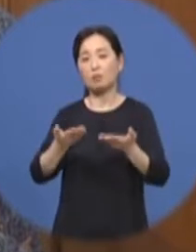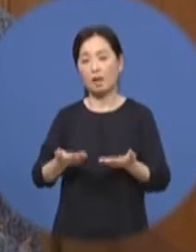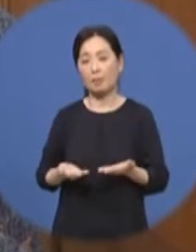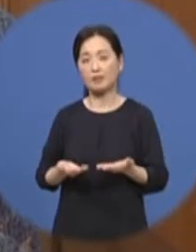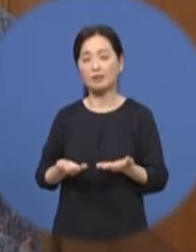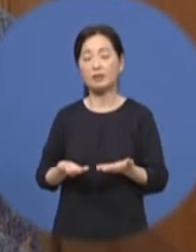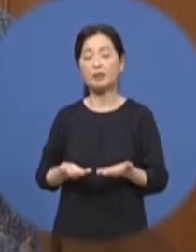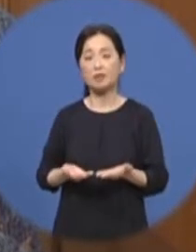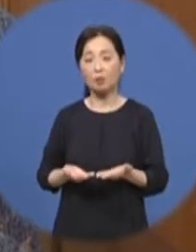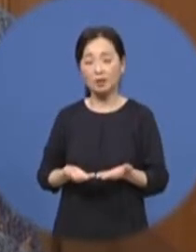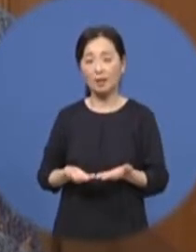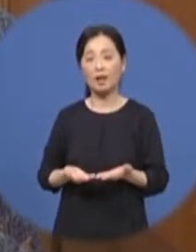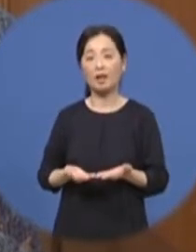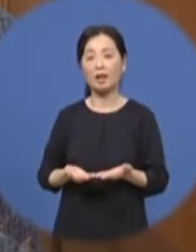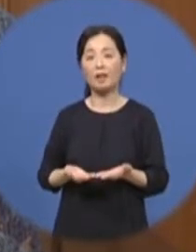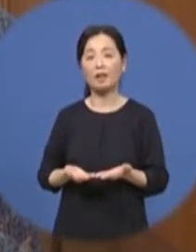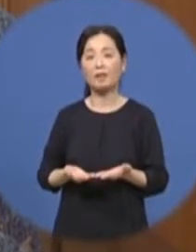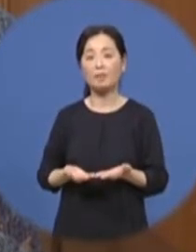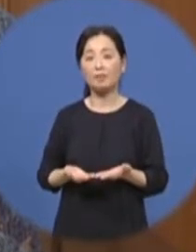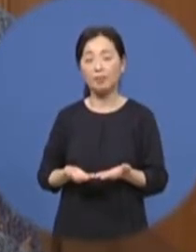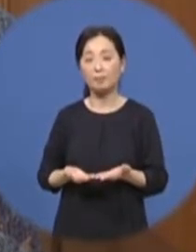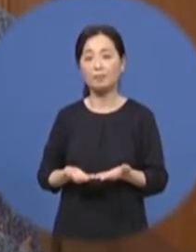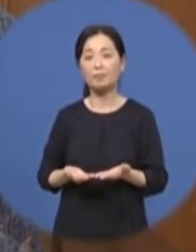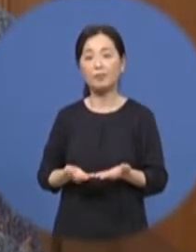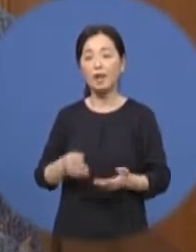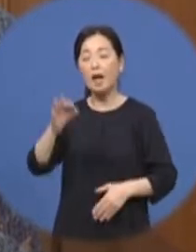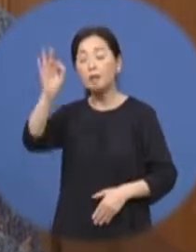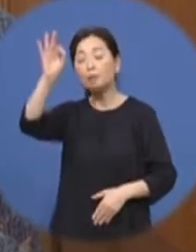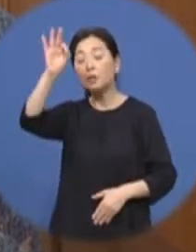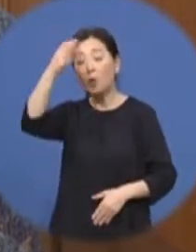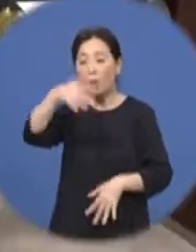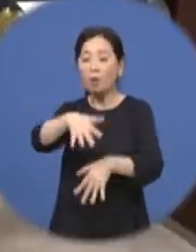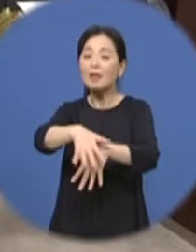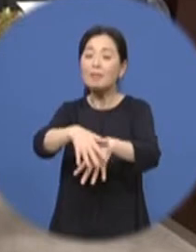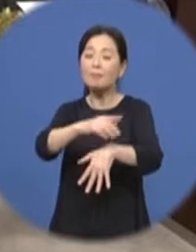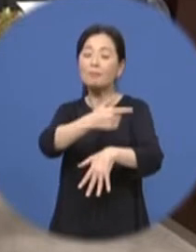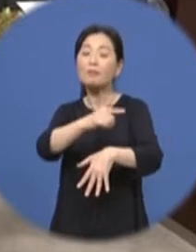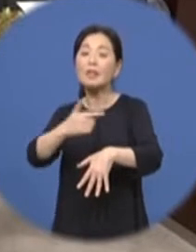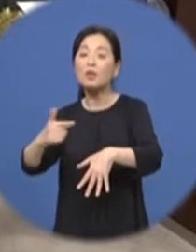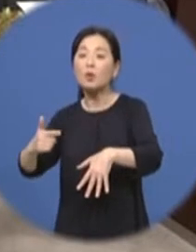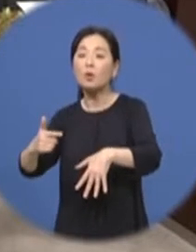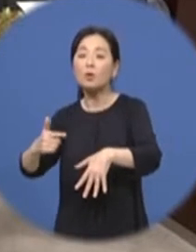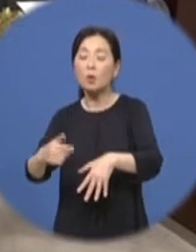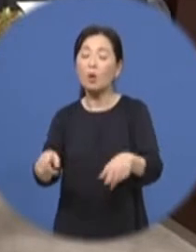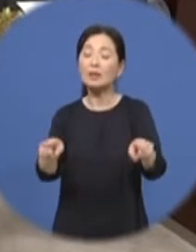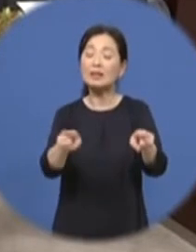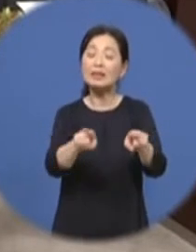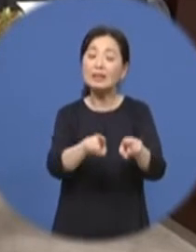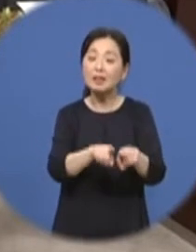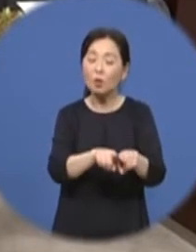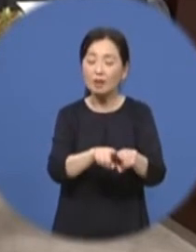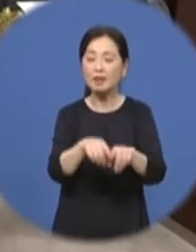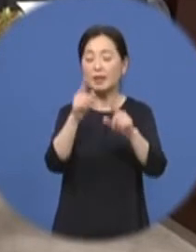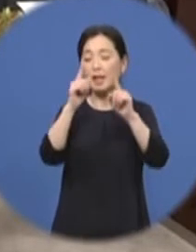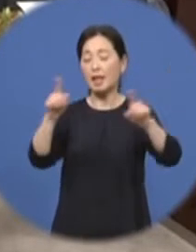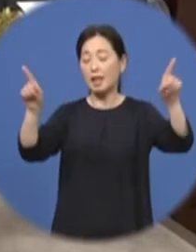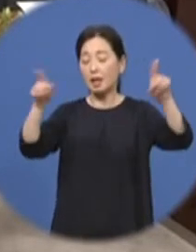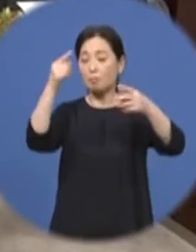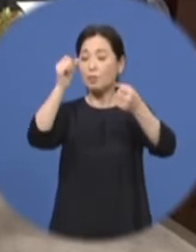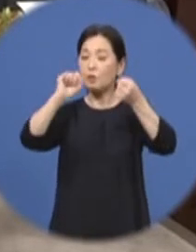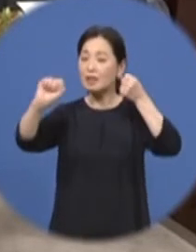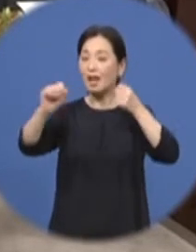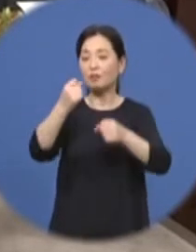一つそのプロフェッショナル劇団四季や宝塚のことを今、はい、和歌山の子どもたちと一緒にミュージカルを作ってるんです、